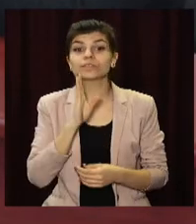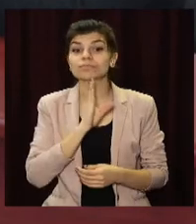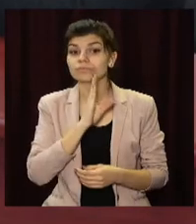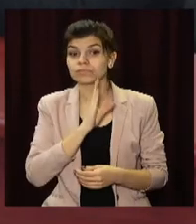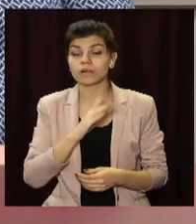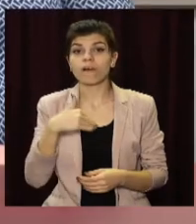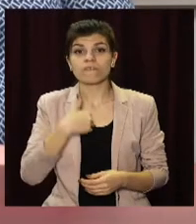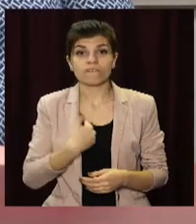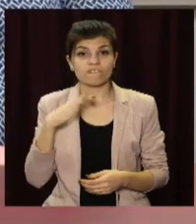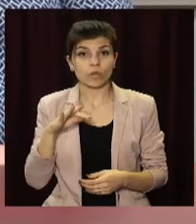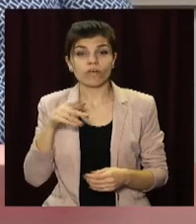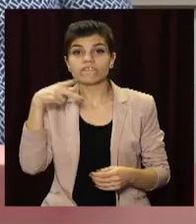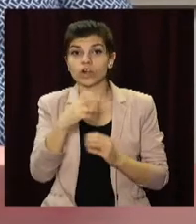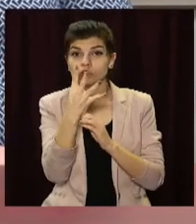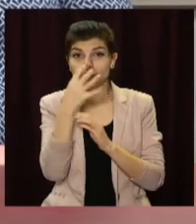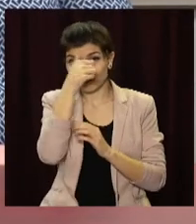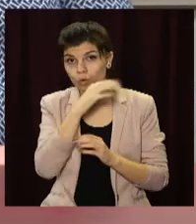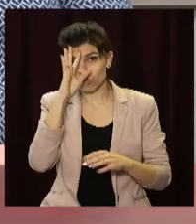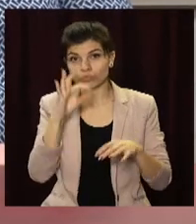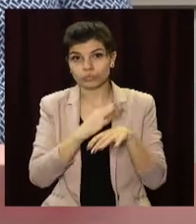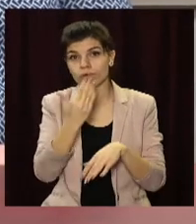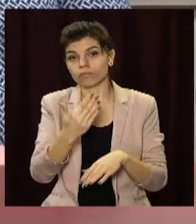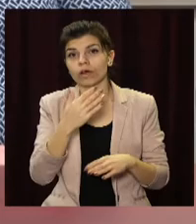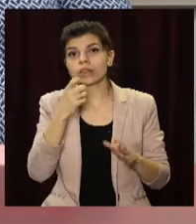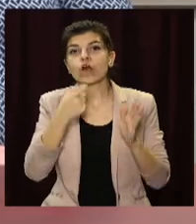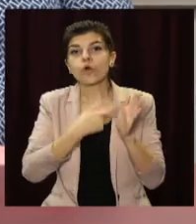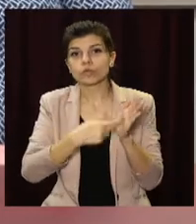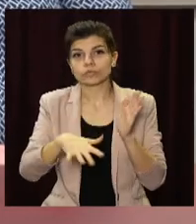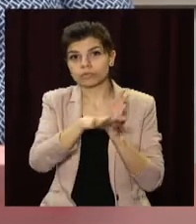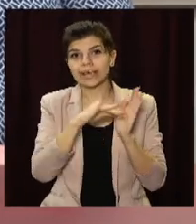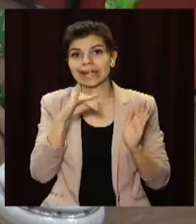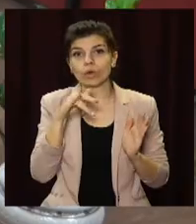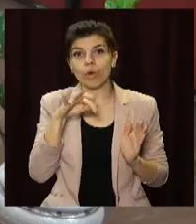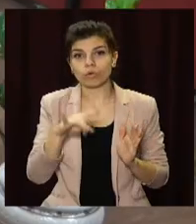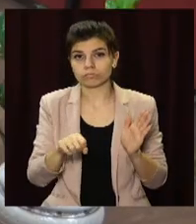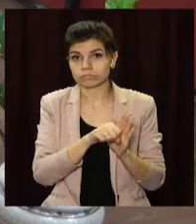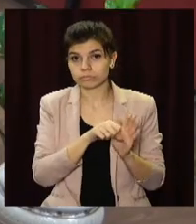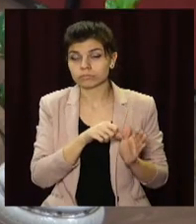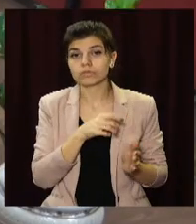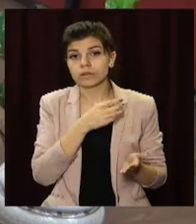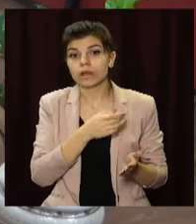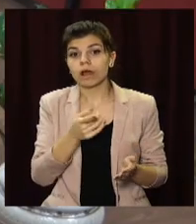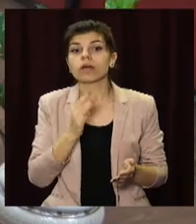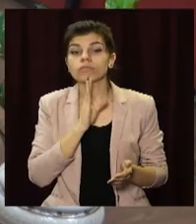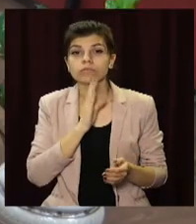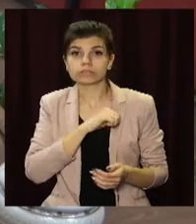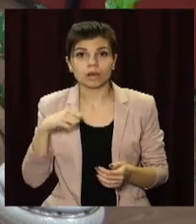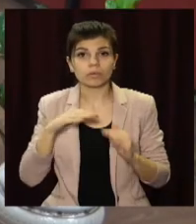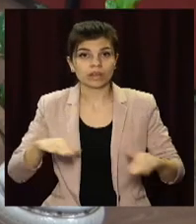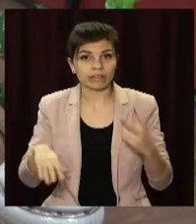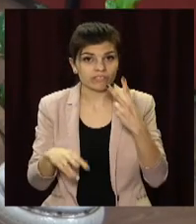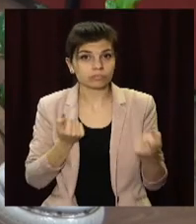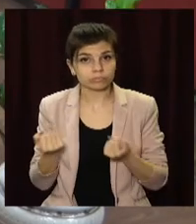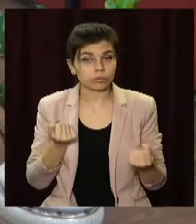– вдова загиблого у 2014 році на Донеччині Ігоря Удовицького. Нині вона сама піднімає двох дітей.